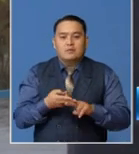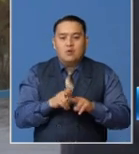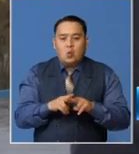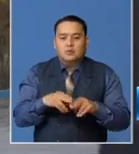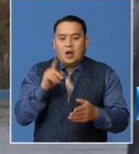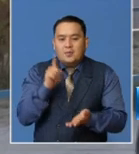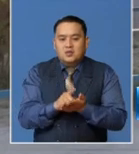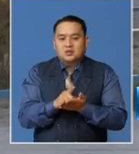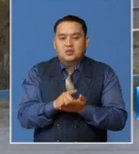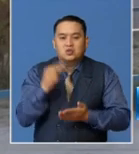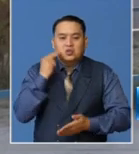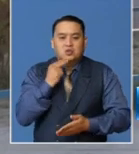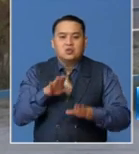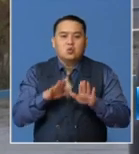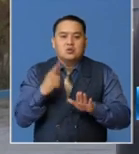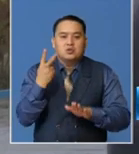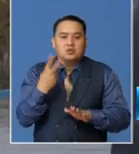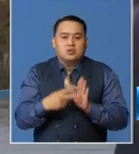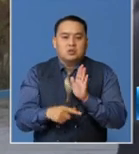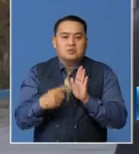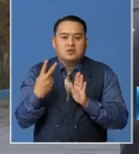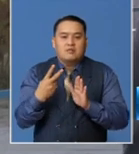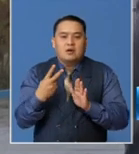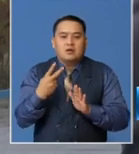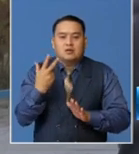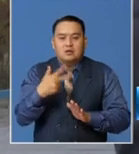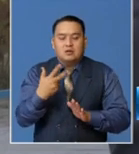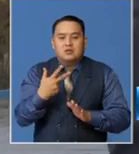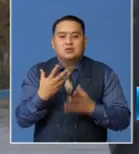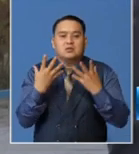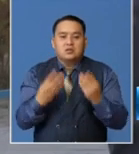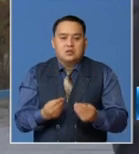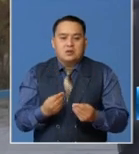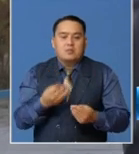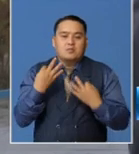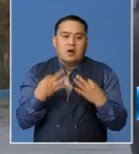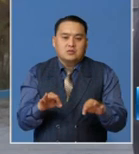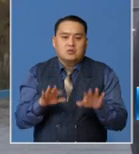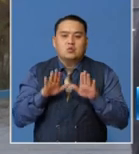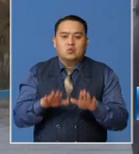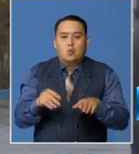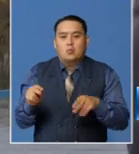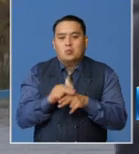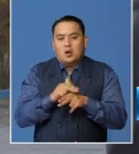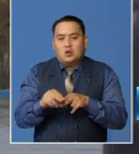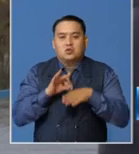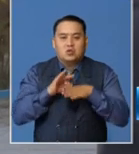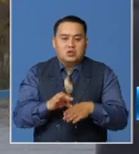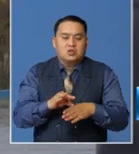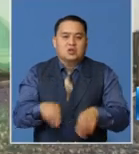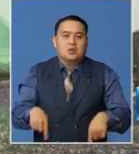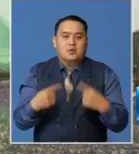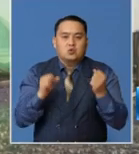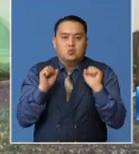совсем другой но человек китаец мурзик всего на 72 часа а у нас 30 дней на вид это нахождение но позволяет не только пройти лечение но и период